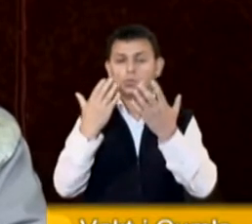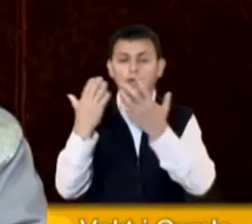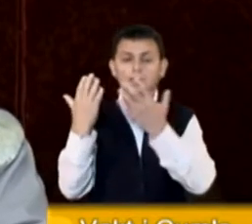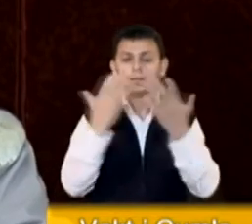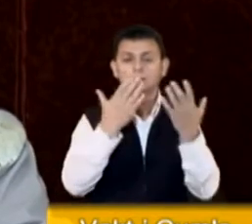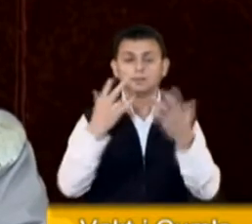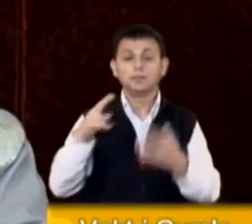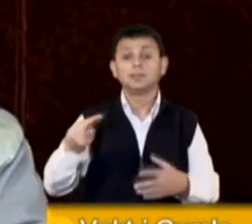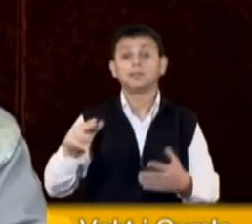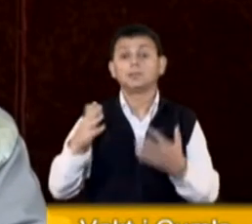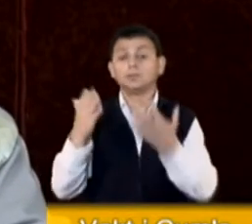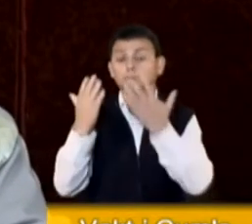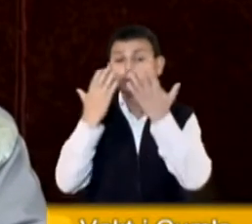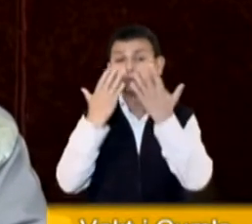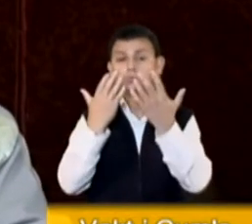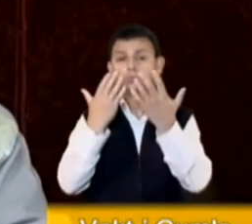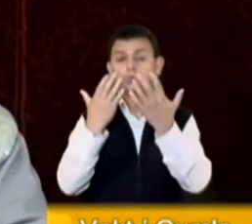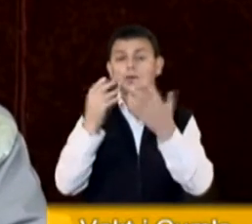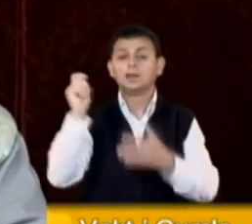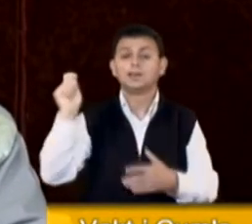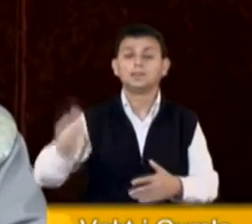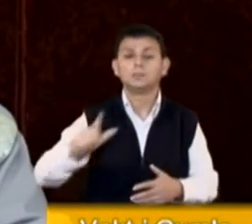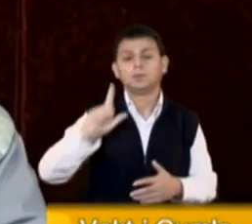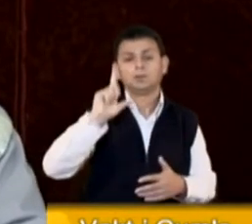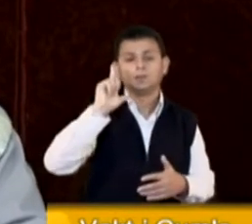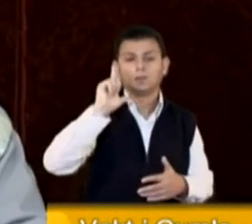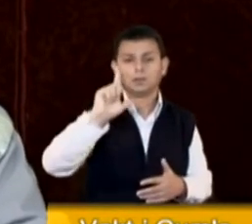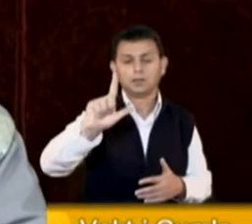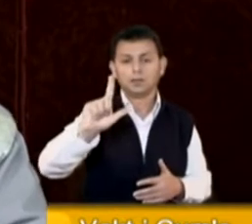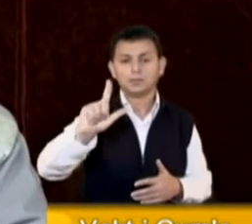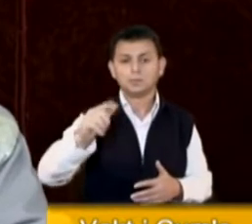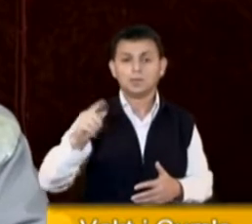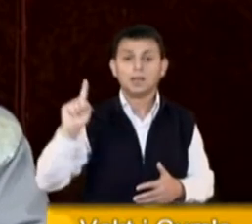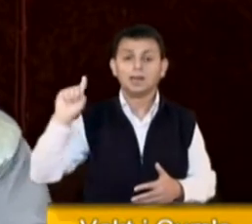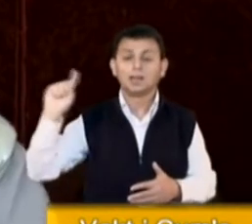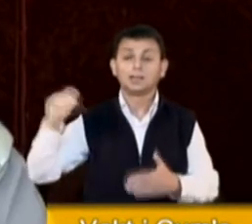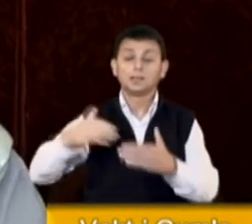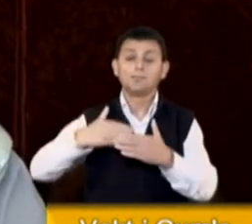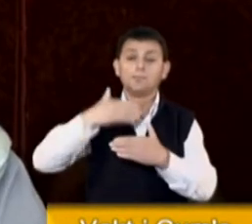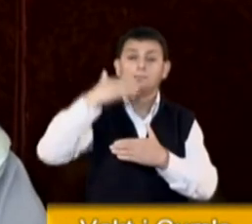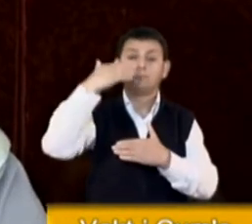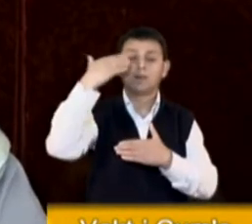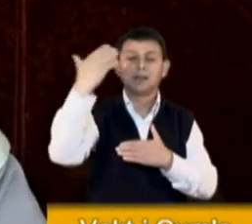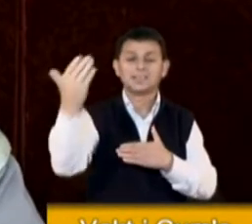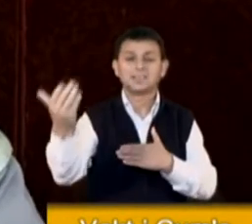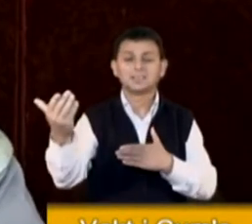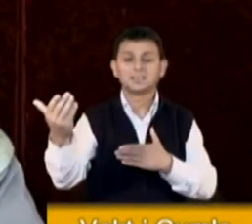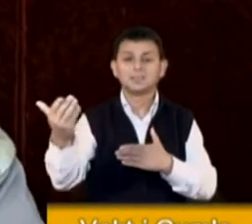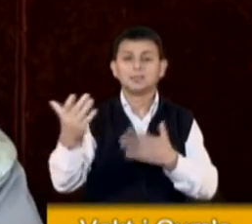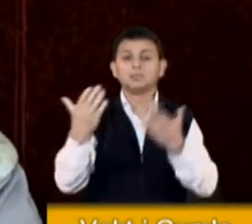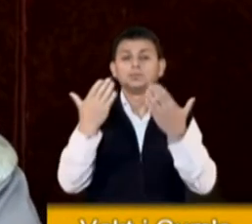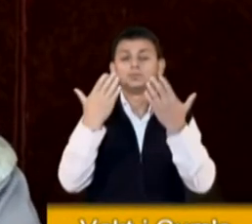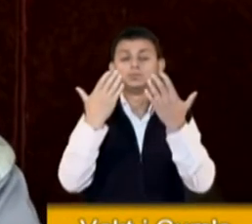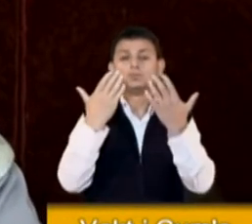caiz olmayan nazarlıklardan kurtarsın, uzaklaştırsın ve kendisine el açtırsın. Kendi